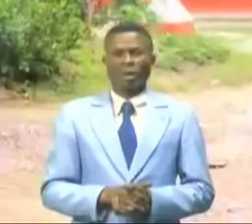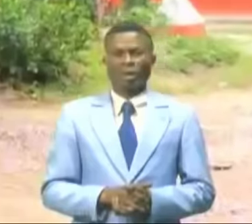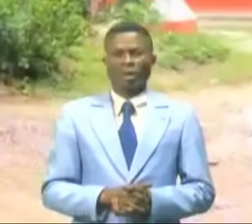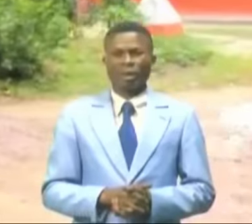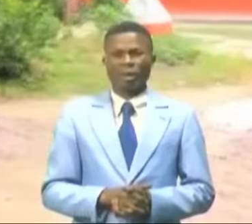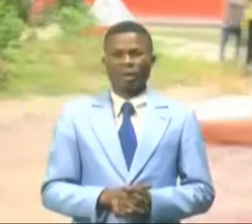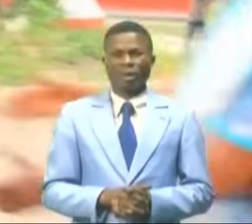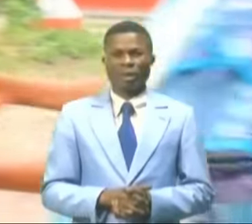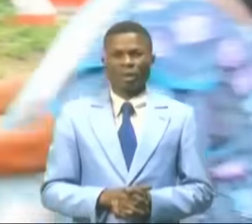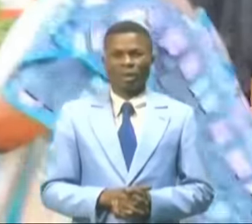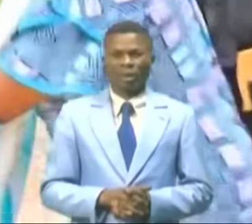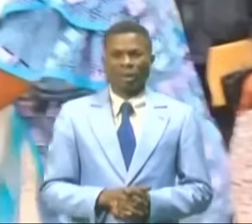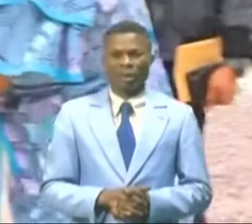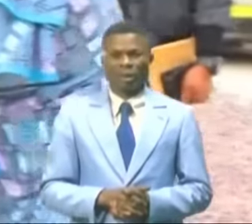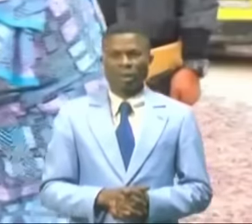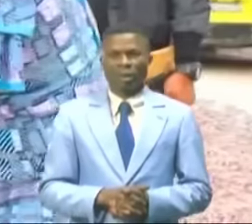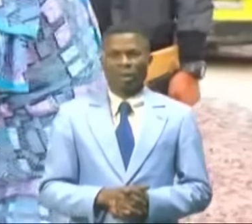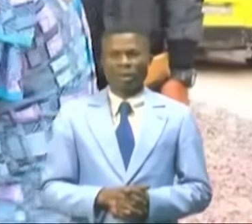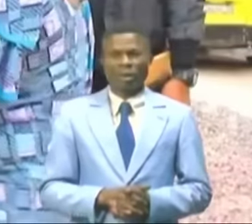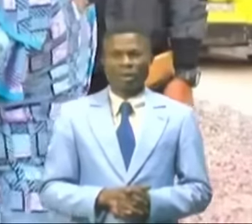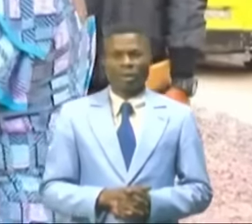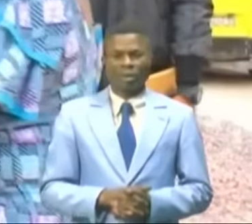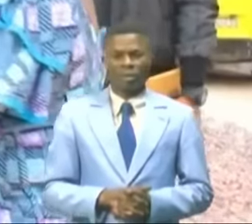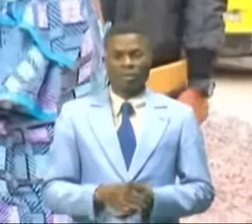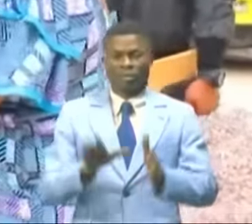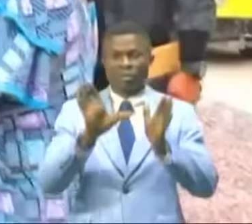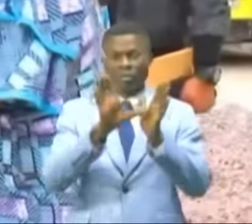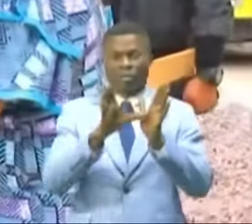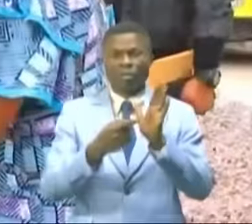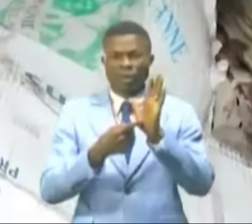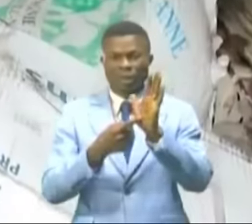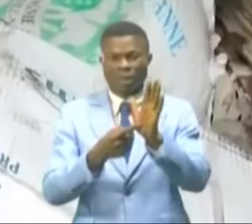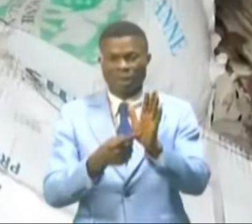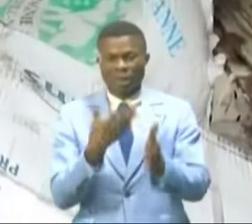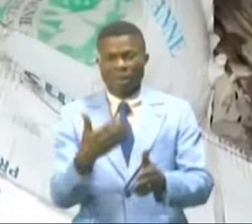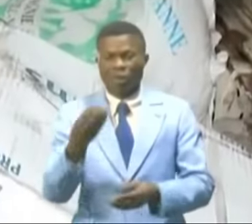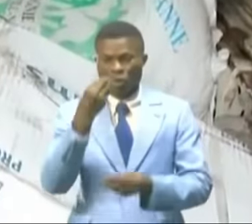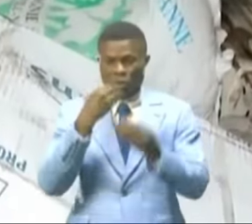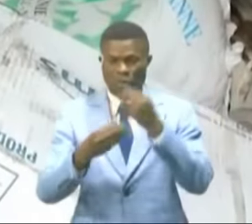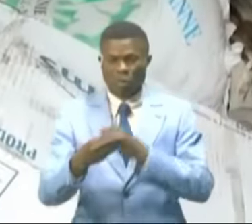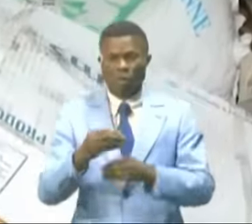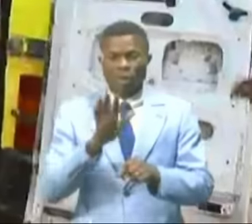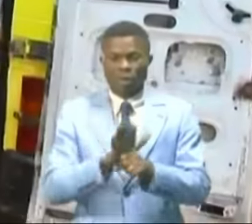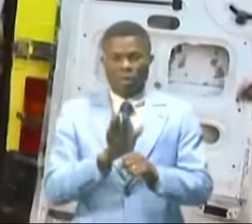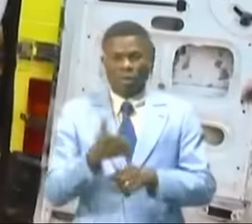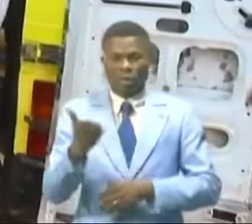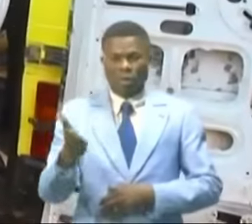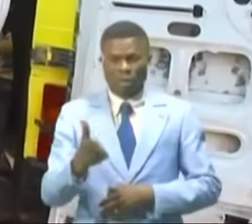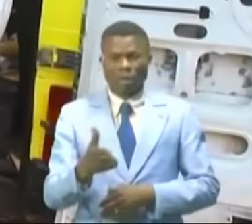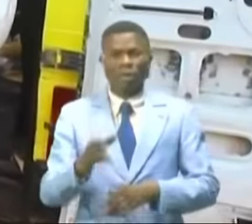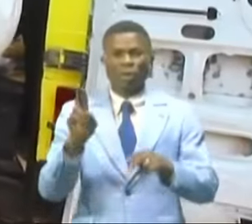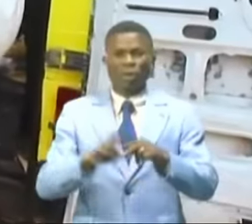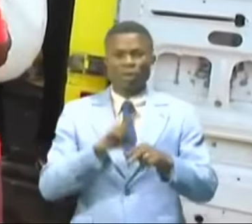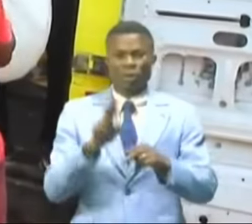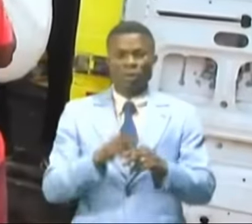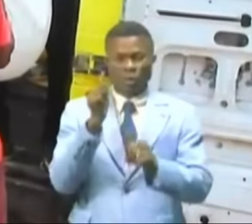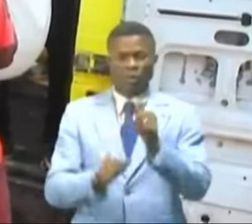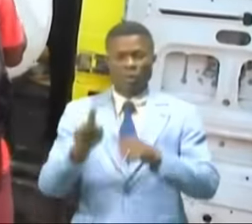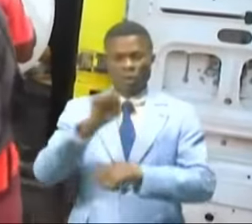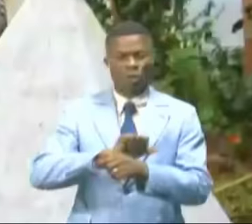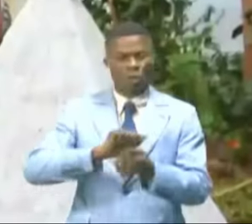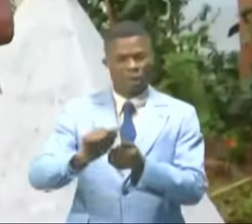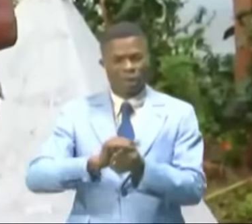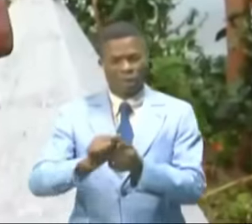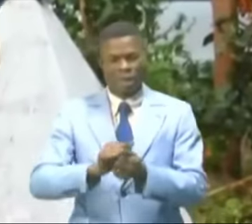d'un regard pour sa survie. Sur les images, des vivres et autres produits d'usage au quotidien, au